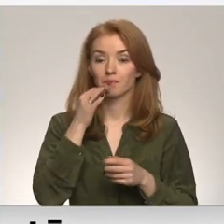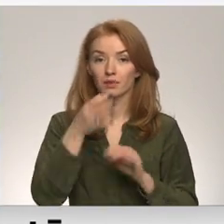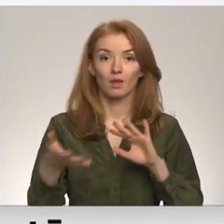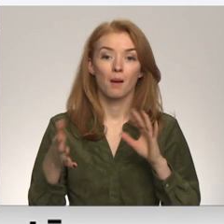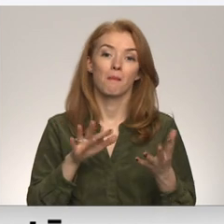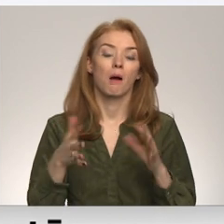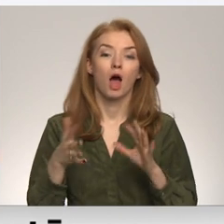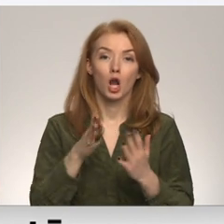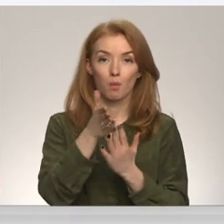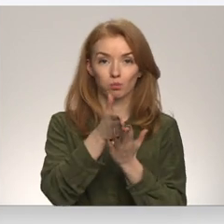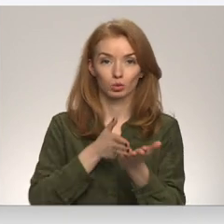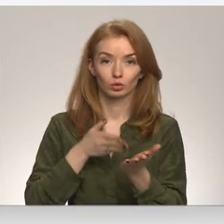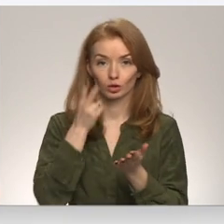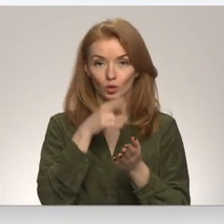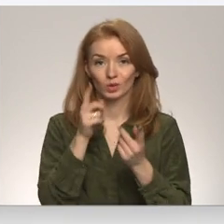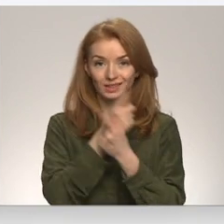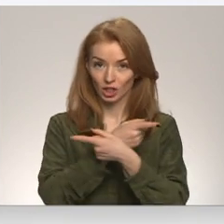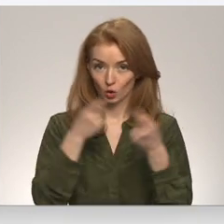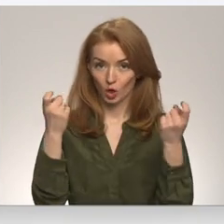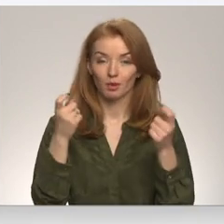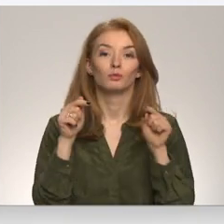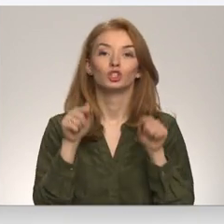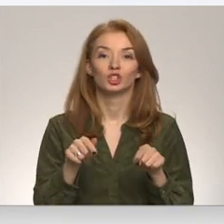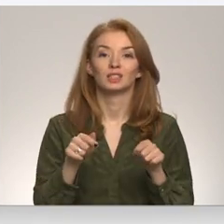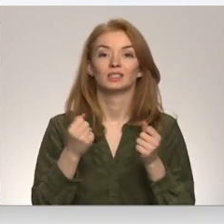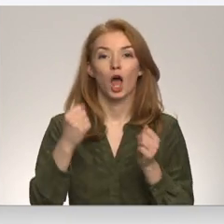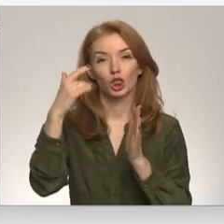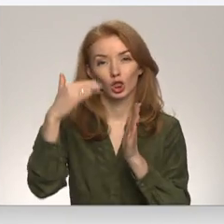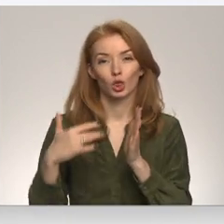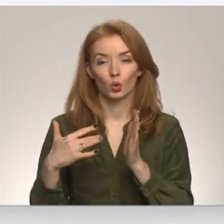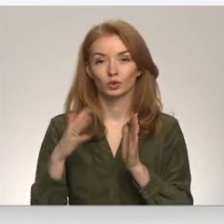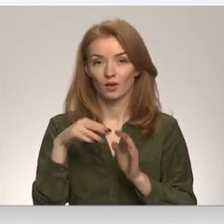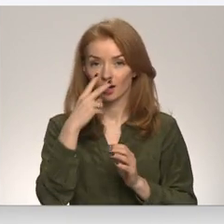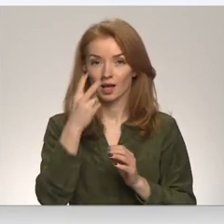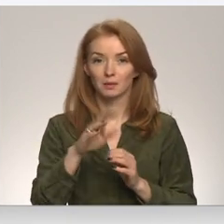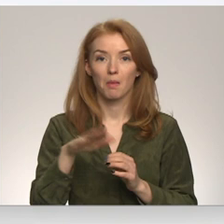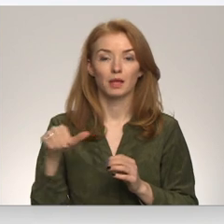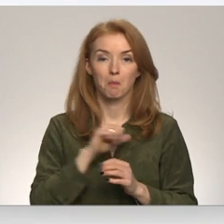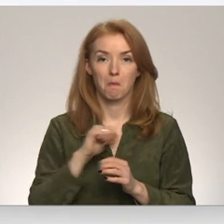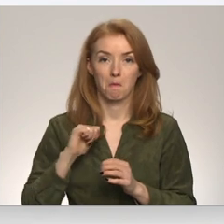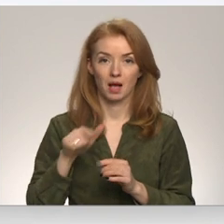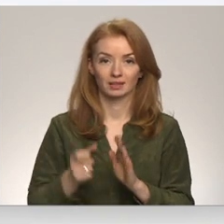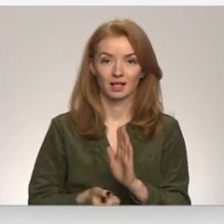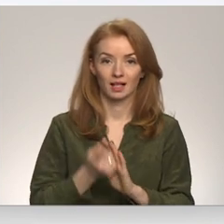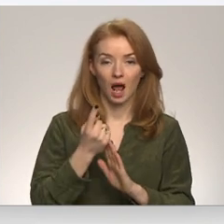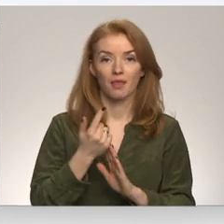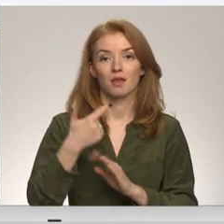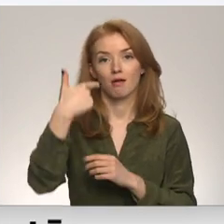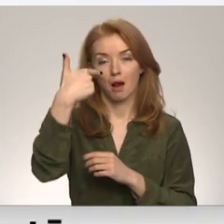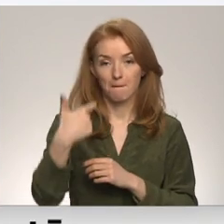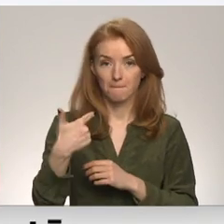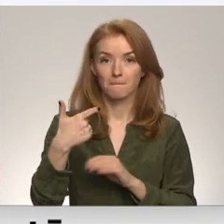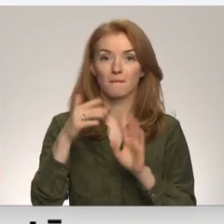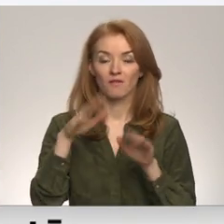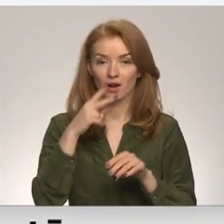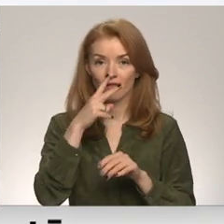puse no ziņojumiem šis saturs ir tāds, ko mēs redzam, ka bērns pats to ir radījis. Kameras priekšā, var redzēt